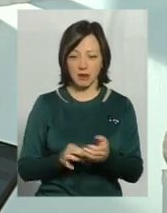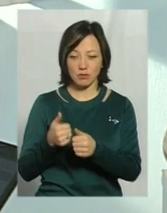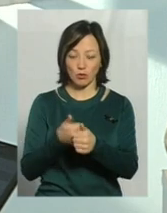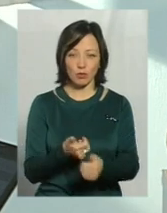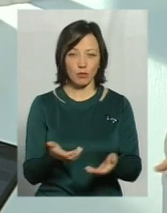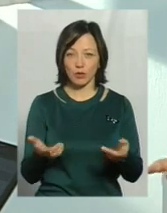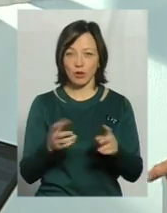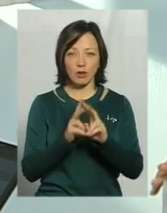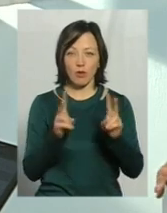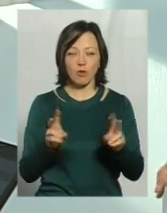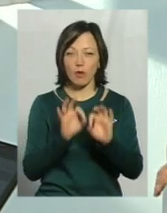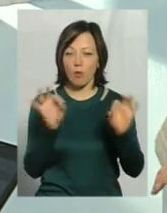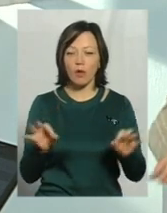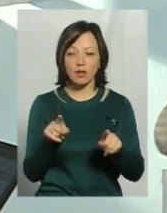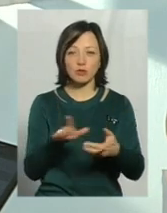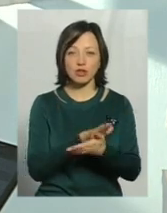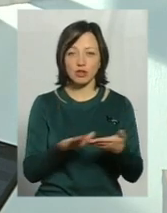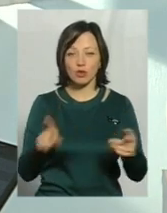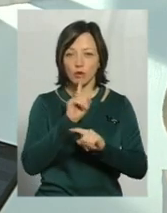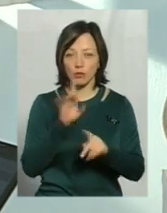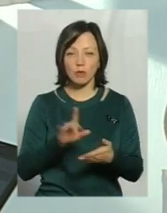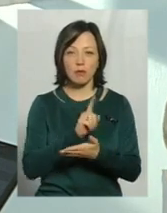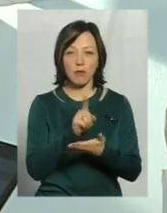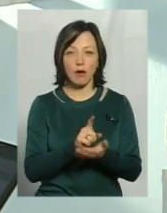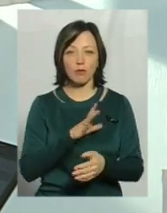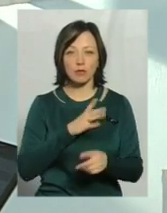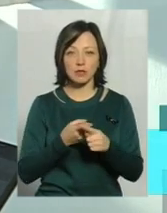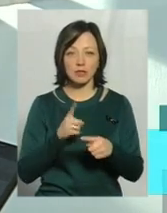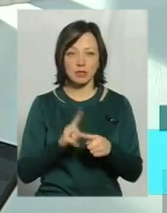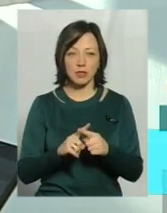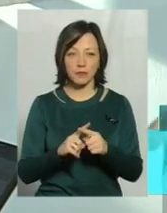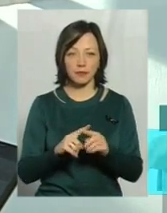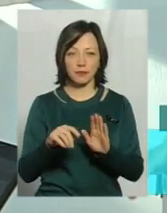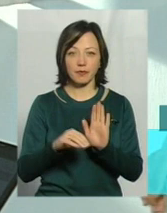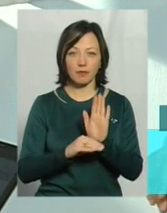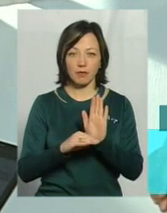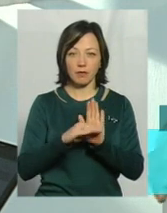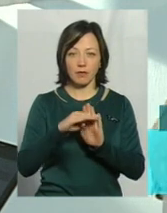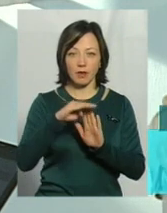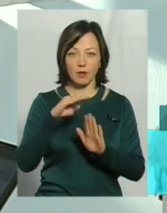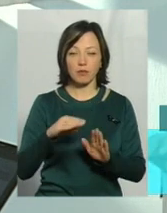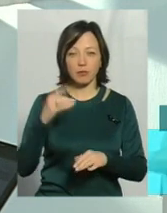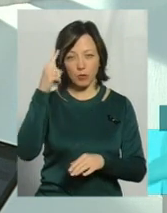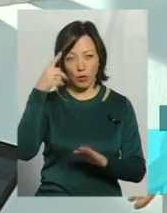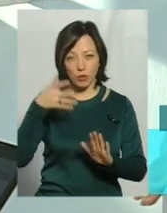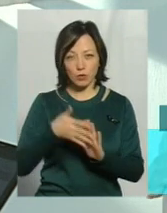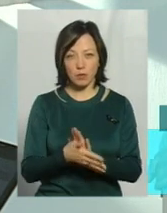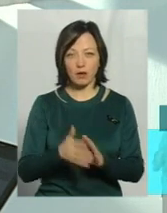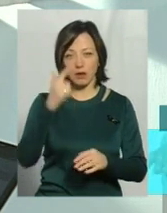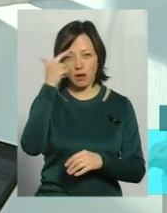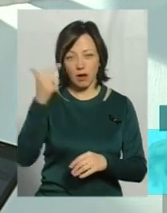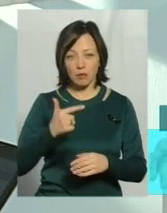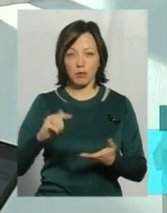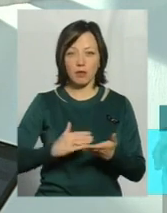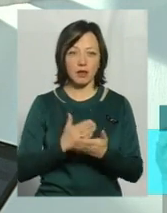то ніколи там чисто не буде. Має бути оцей етажність. І це має бути дуже продумана політика і дуже грамотно.